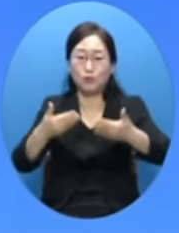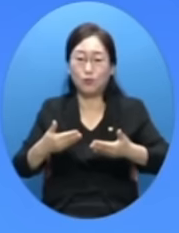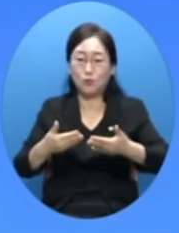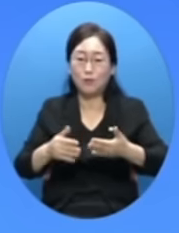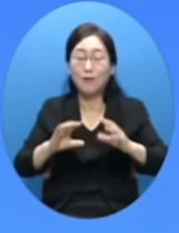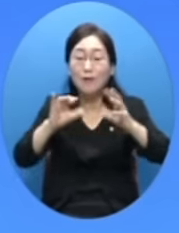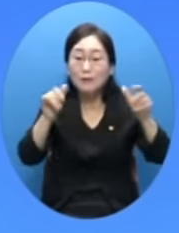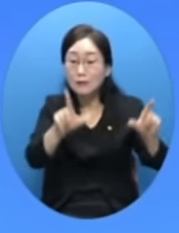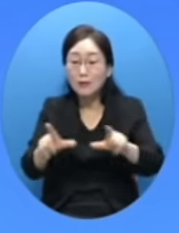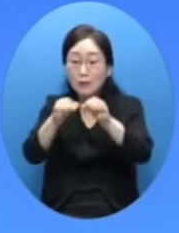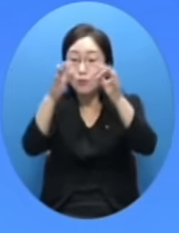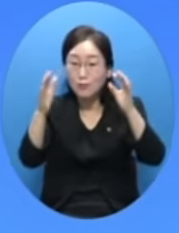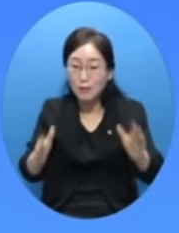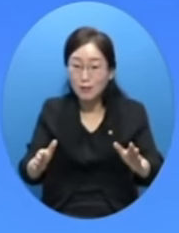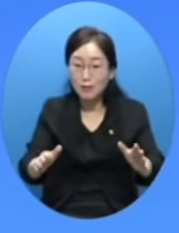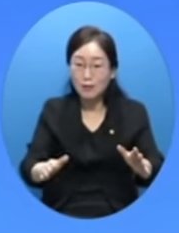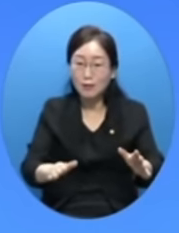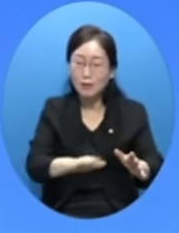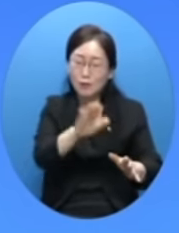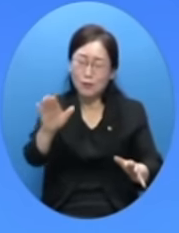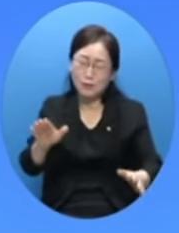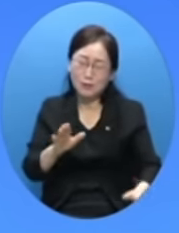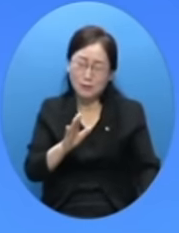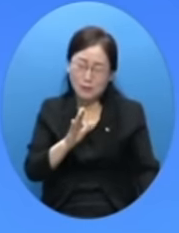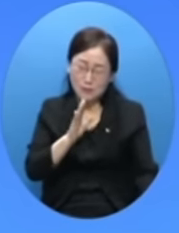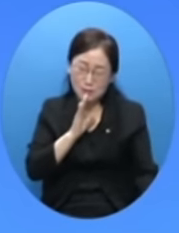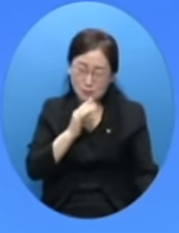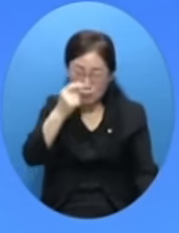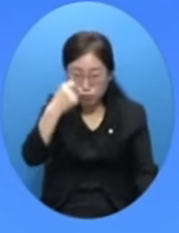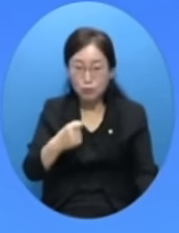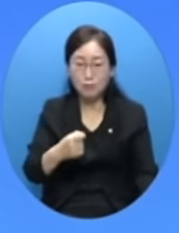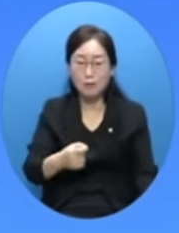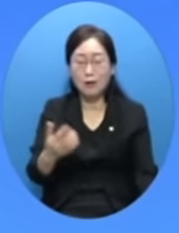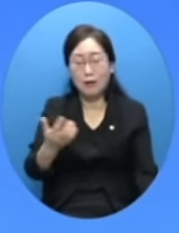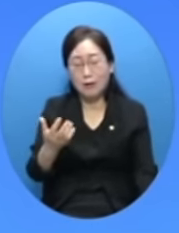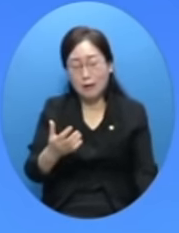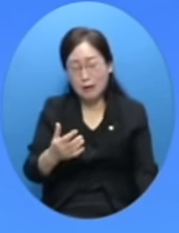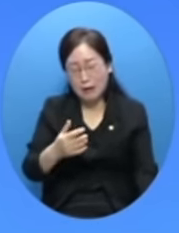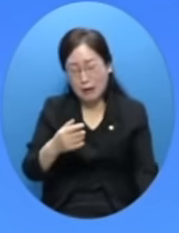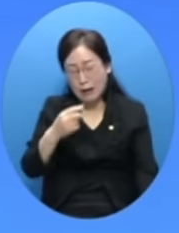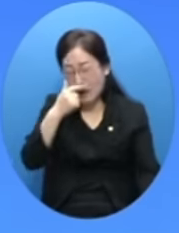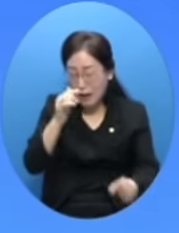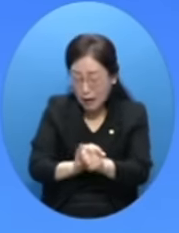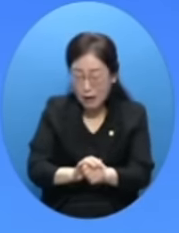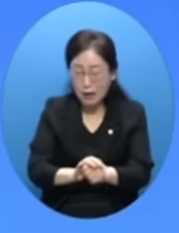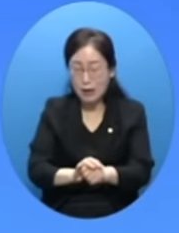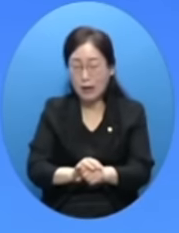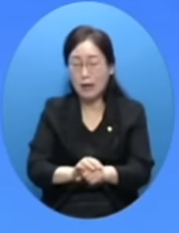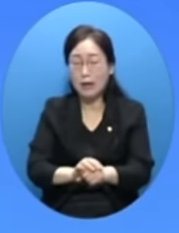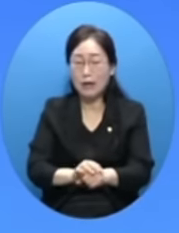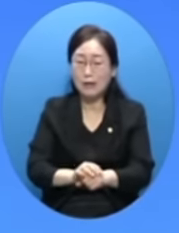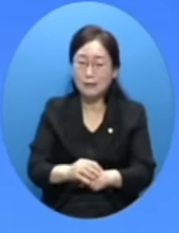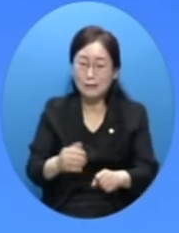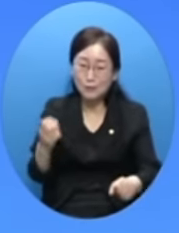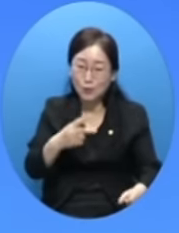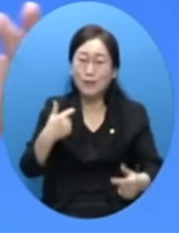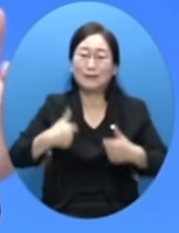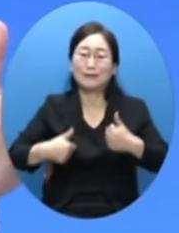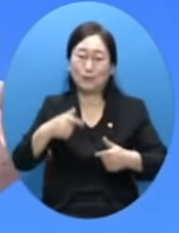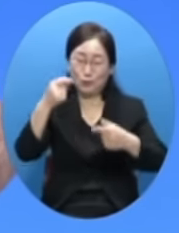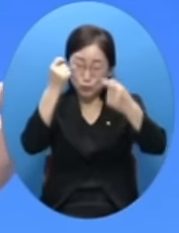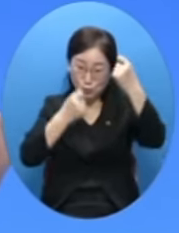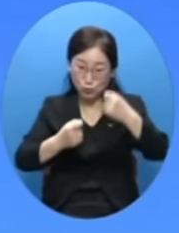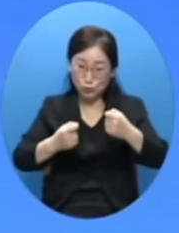동안 우리가 참 눈물이 많습니다. 아파서 울고 힘들어서 울고 억울해서 울고 또 기뻐서 울기도